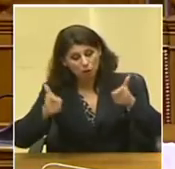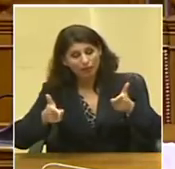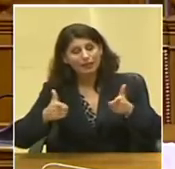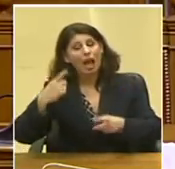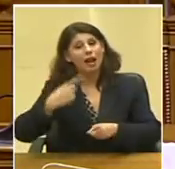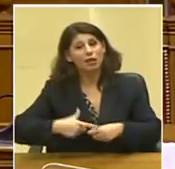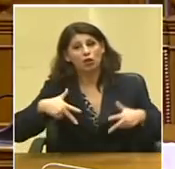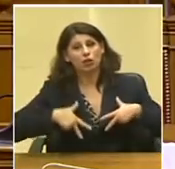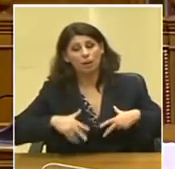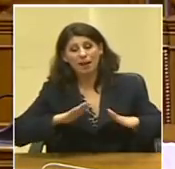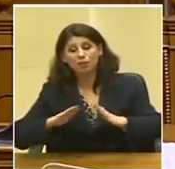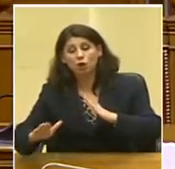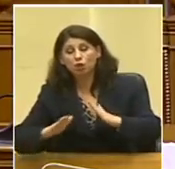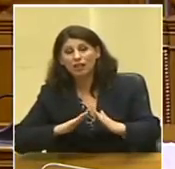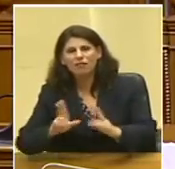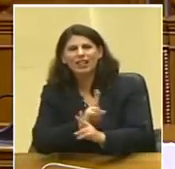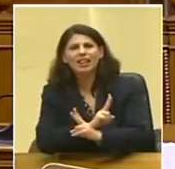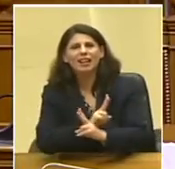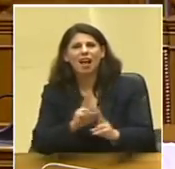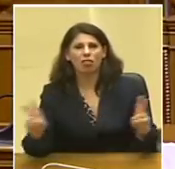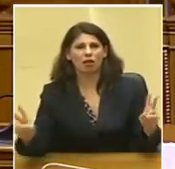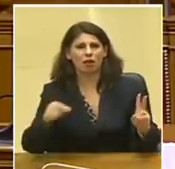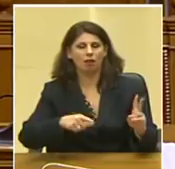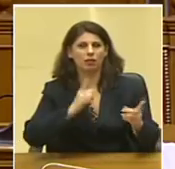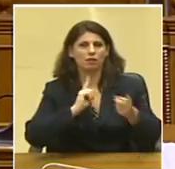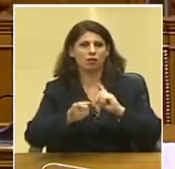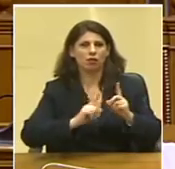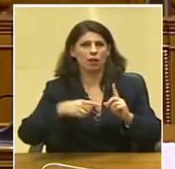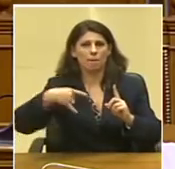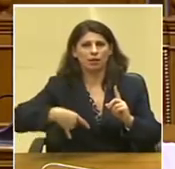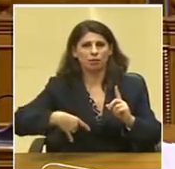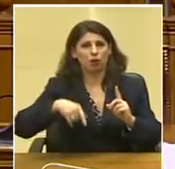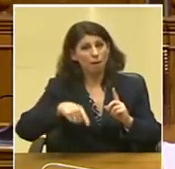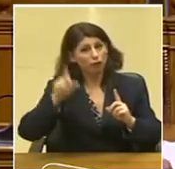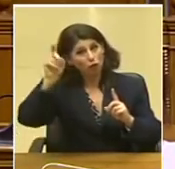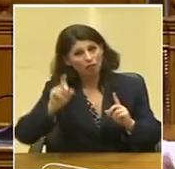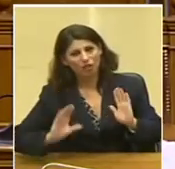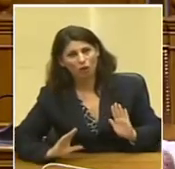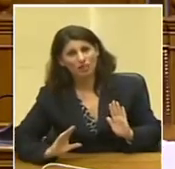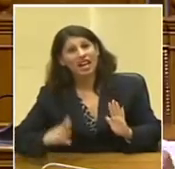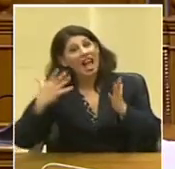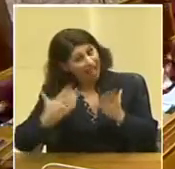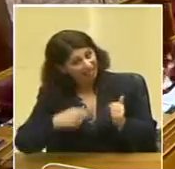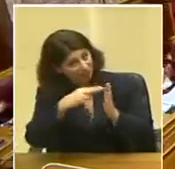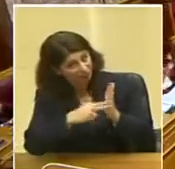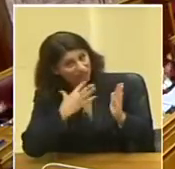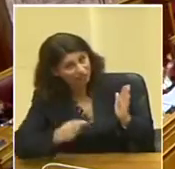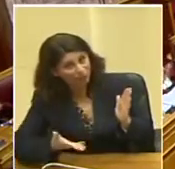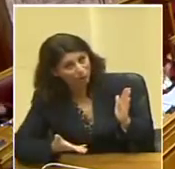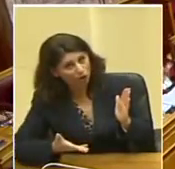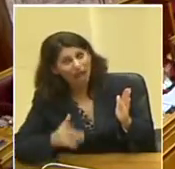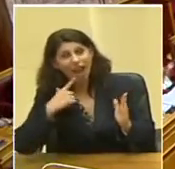πολιτεία μας προστατεύει ξεκάθαρα η Συμφωνία των Πρεσπών από ένα τέτοιο ενδεχόμενο. Την έχετε διαβάσει λοιπόν,